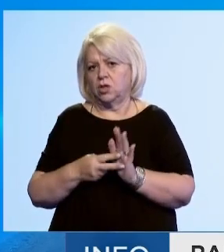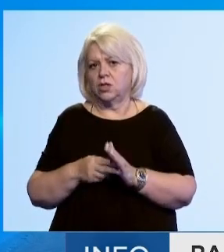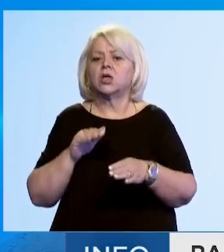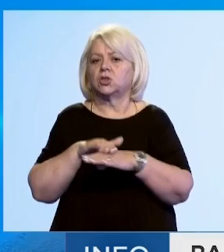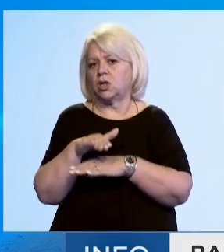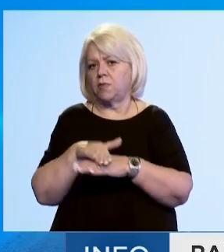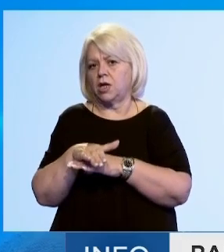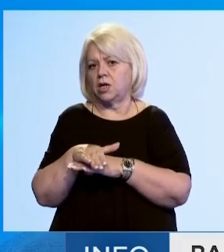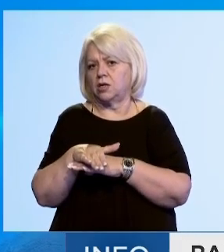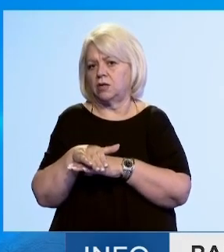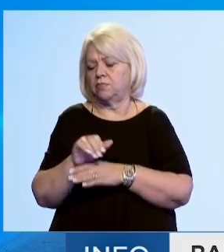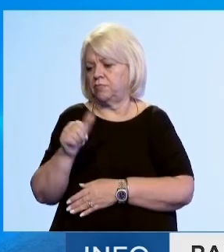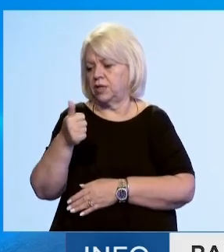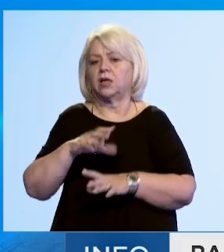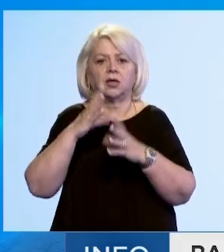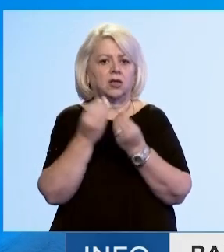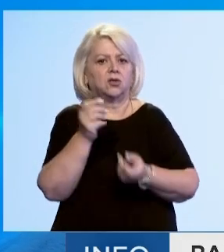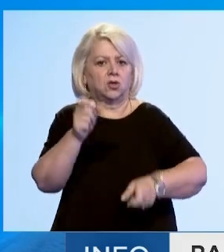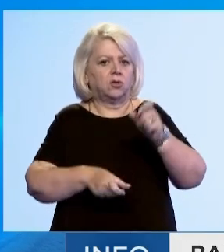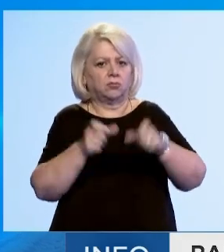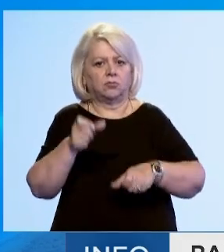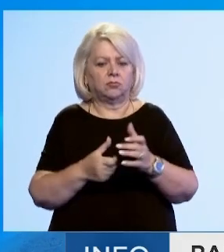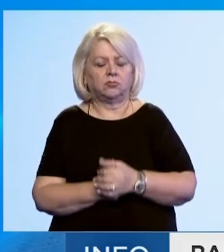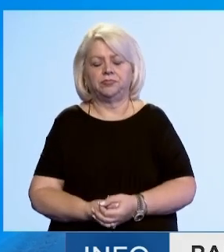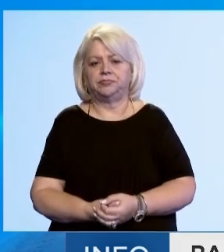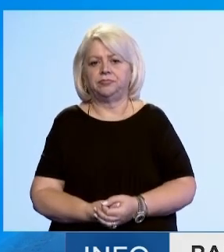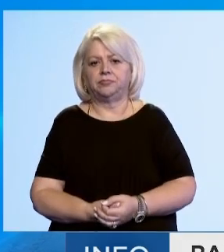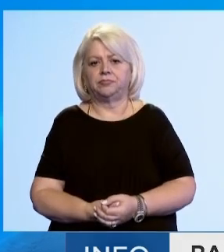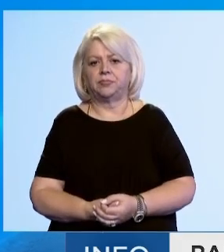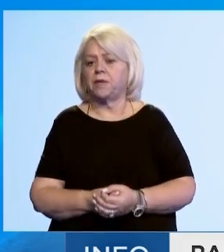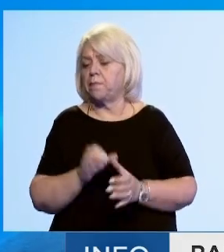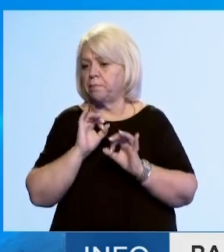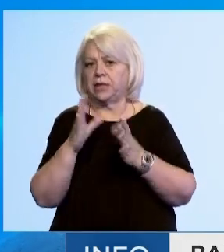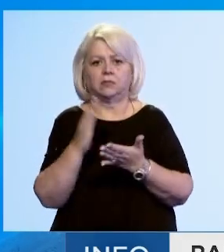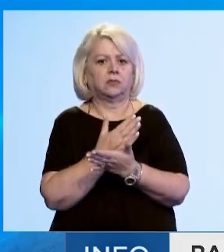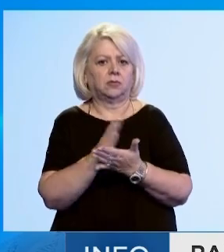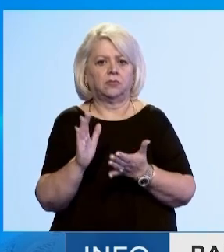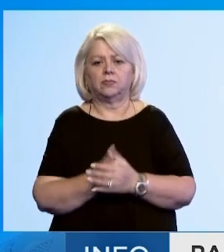shërbejë në radhë parë të gjithë qytetarëve pa dallim. Nga ana tjetër,